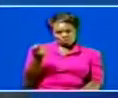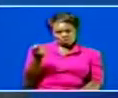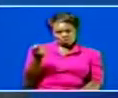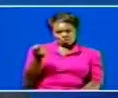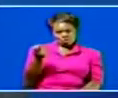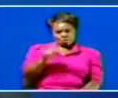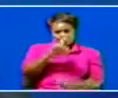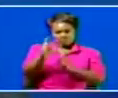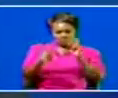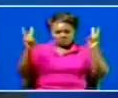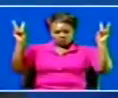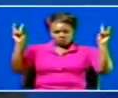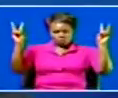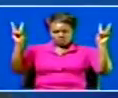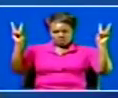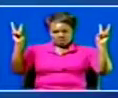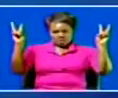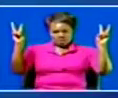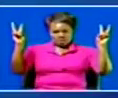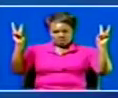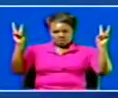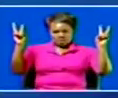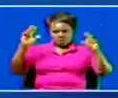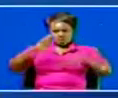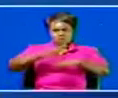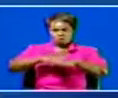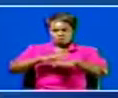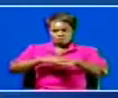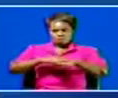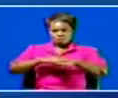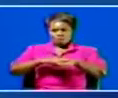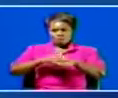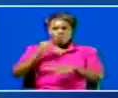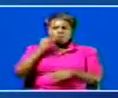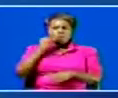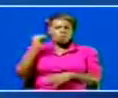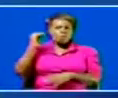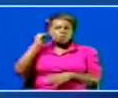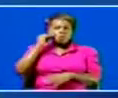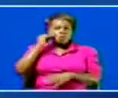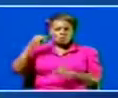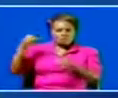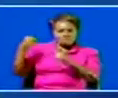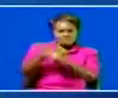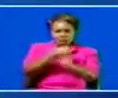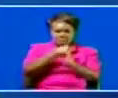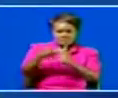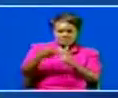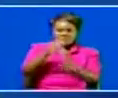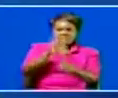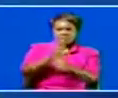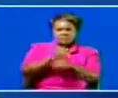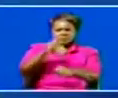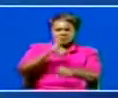na mahojiano haya yetu. Mahojiano yenyewe yanahusiana na ugomvi wa kinyumbani ambao mara nyingi unapelekea kuwepo